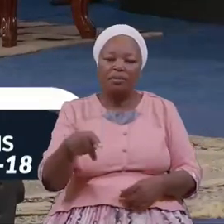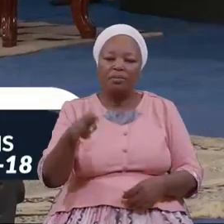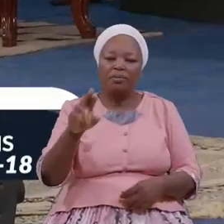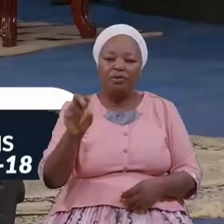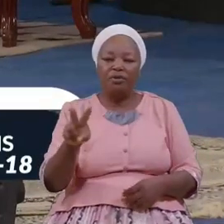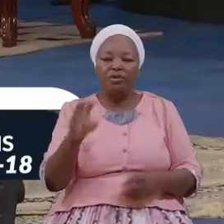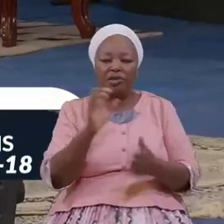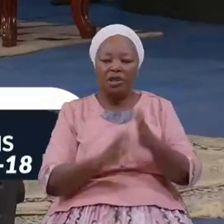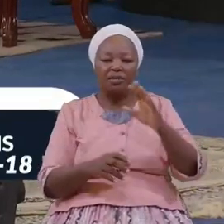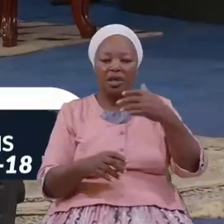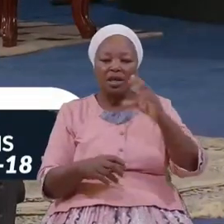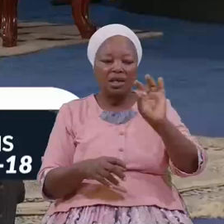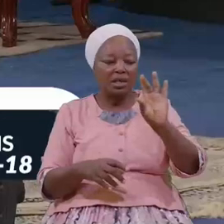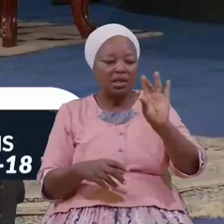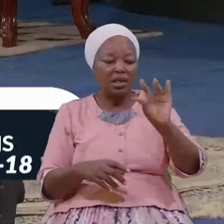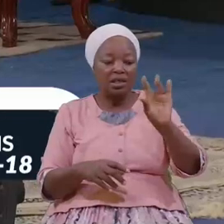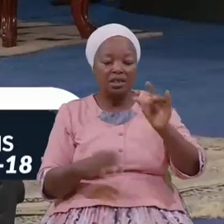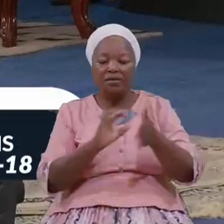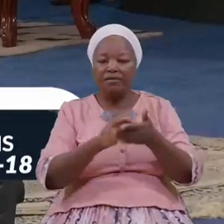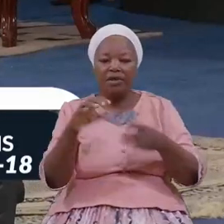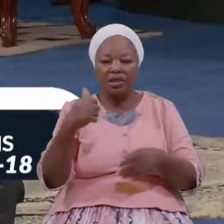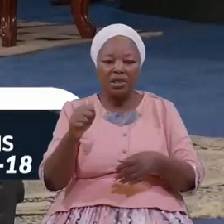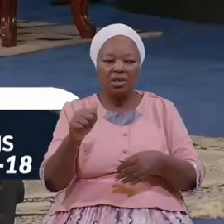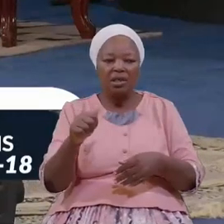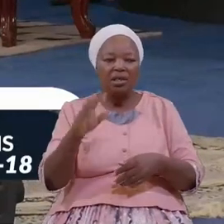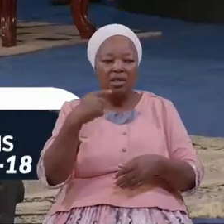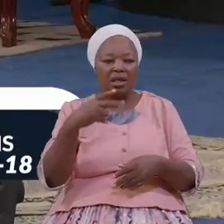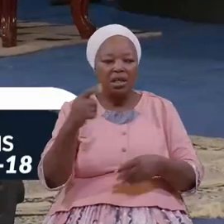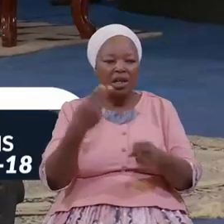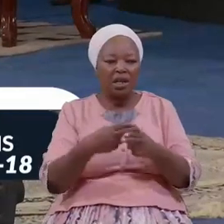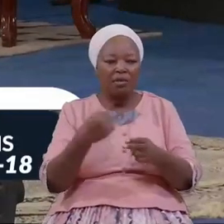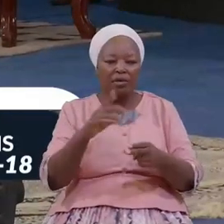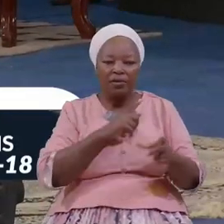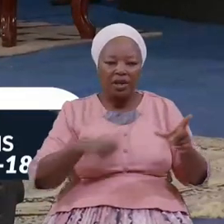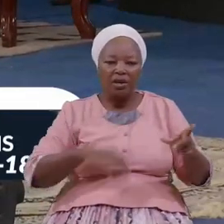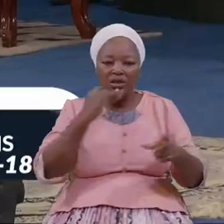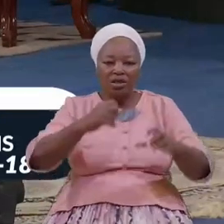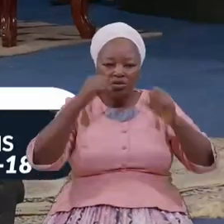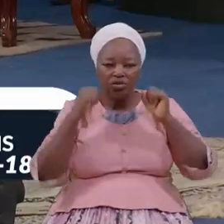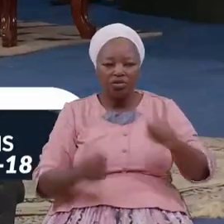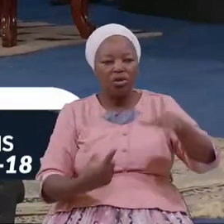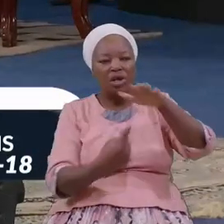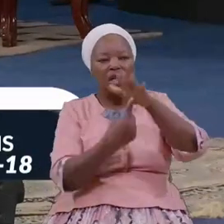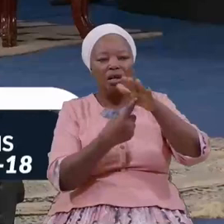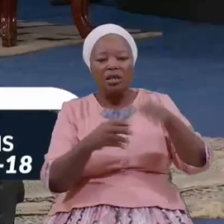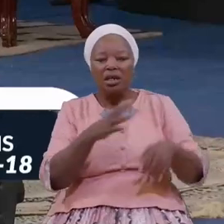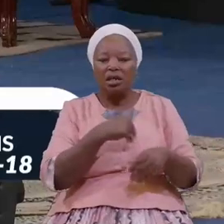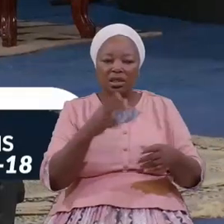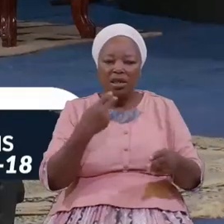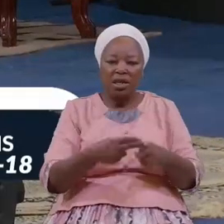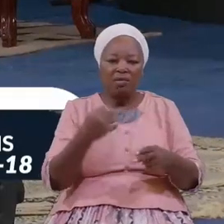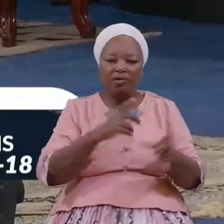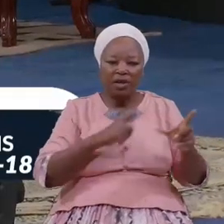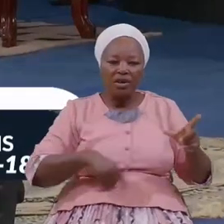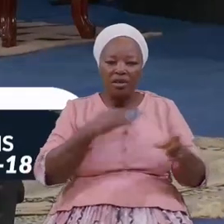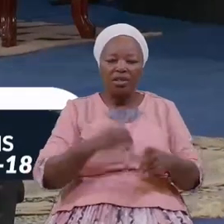Proverbe 18, verset 10 qui dit que le nom de l'Éternel est une forte tour. Le nom de l'Éternel est